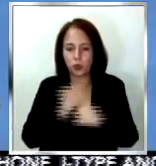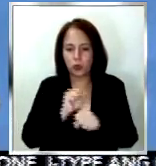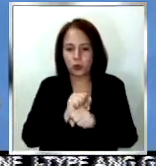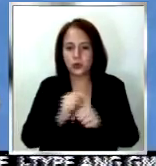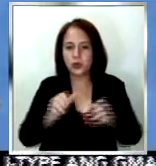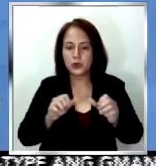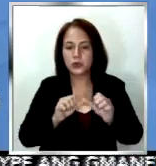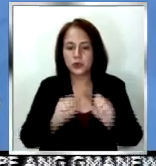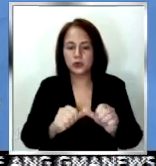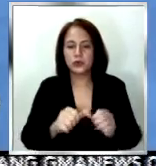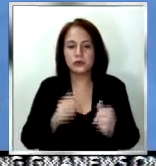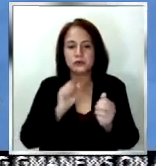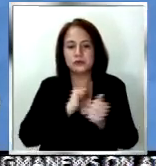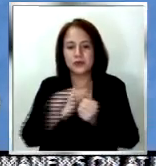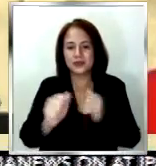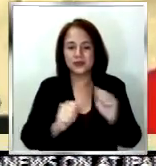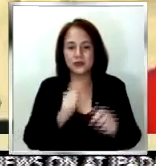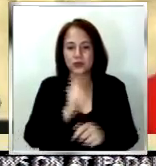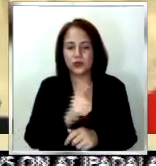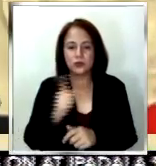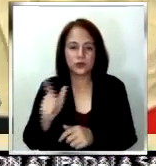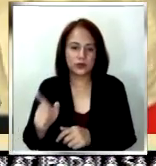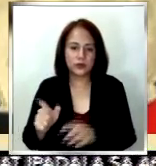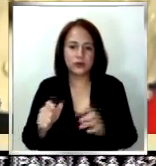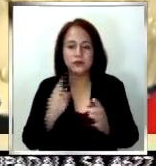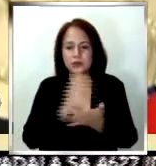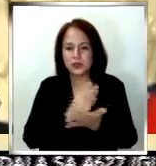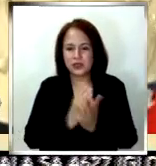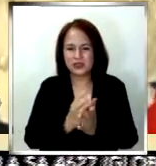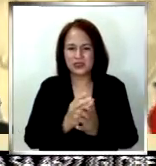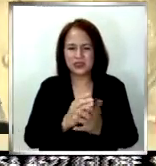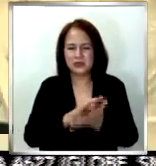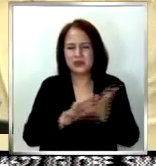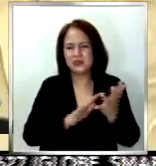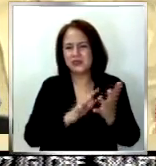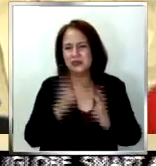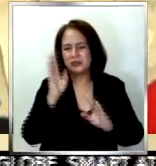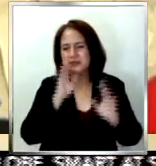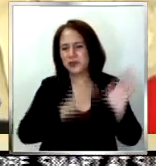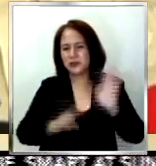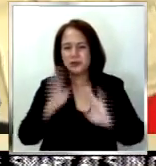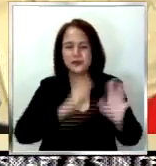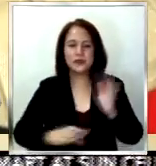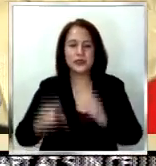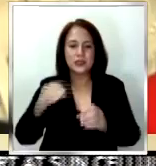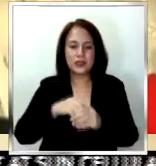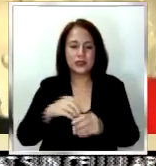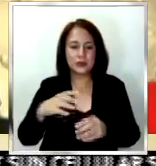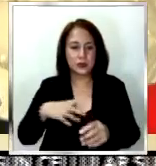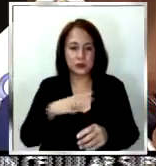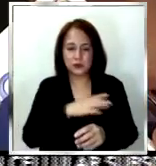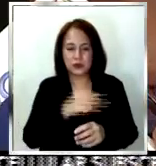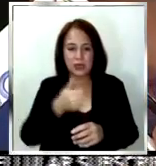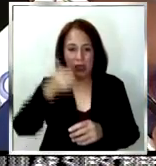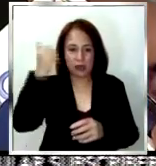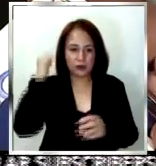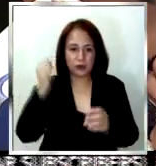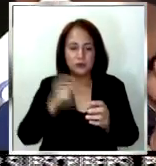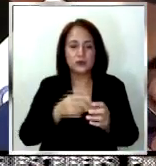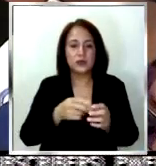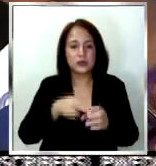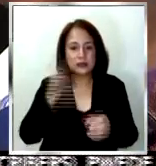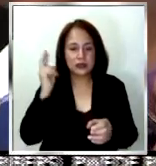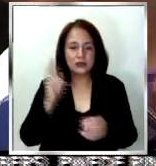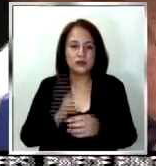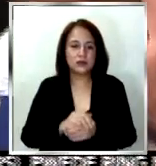budget. Nagkakagulo raw sa Kamara dahil ayaw bumitaw ni Cayetano at ng mga kaalyado nito. Ang pambansang budget daw ang dahilan. Tanong